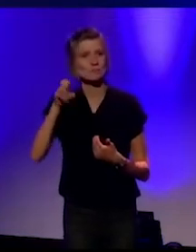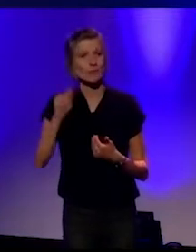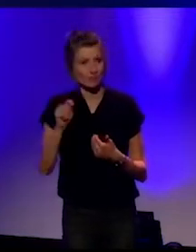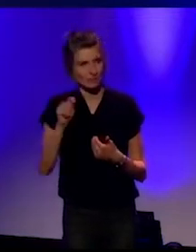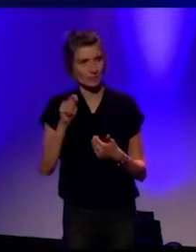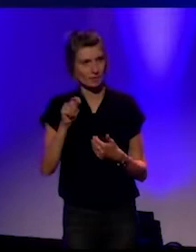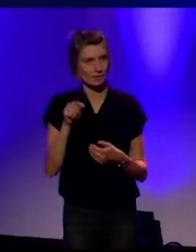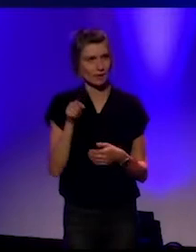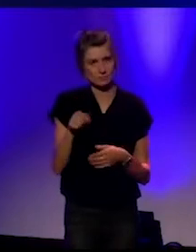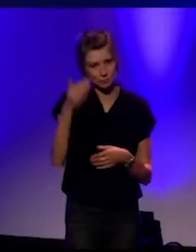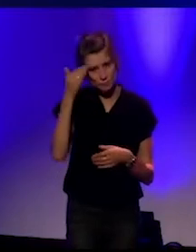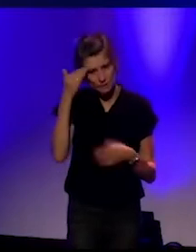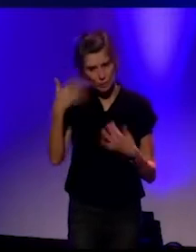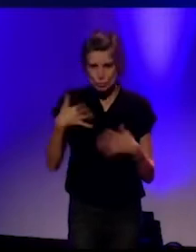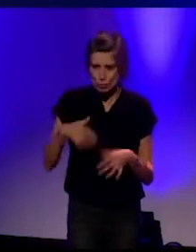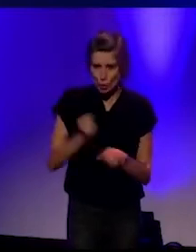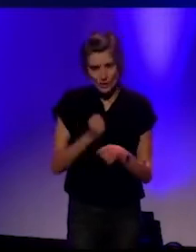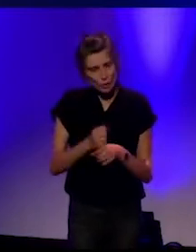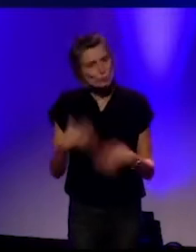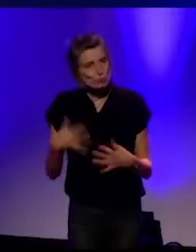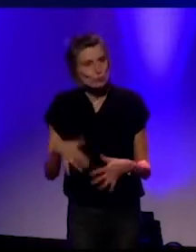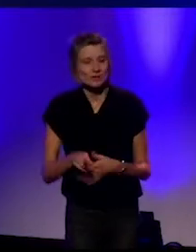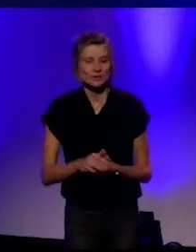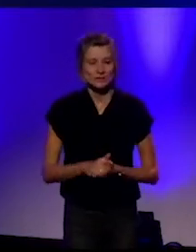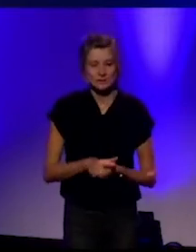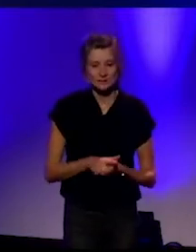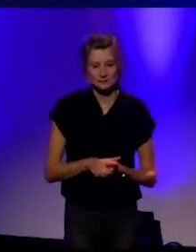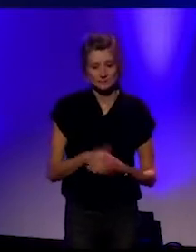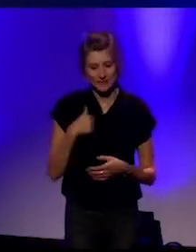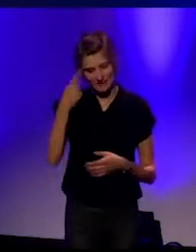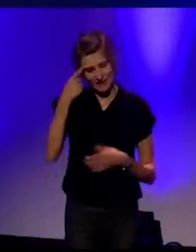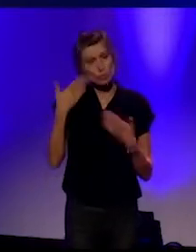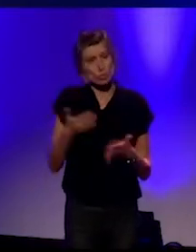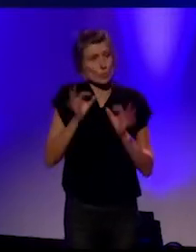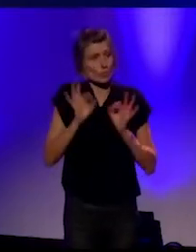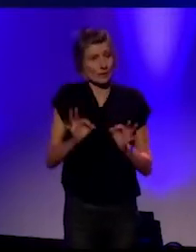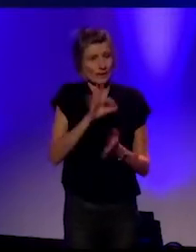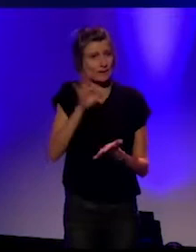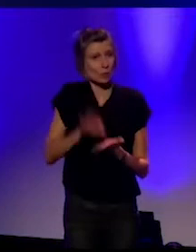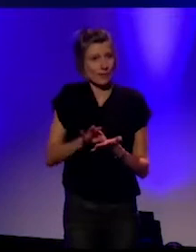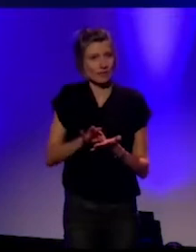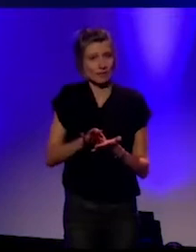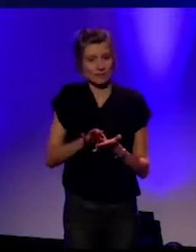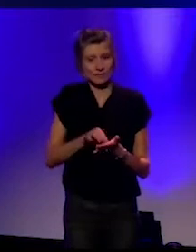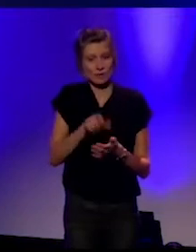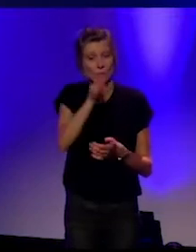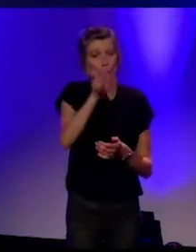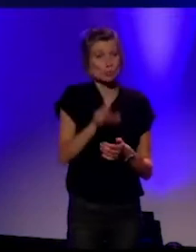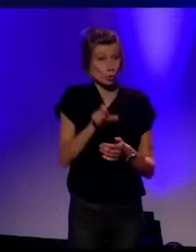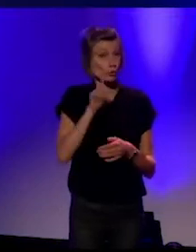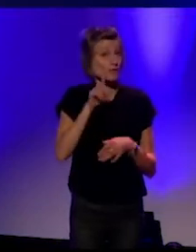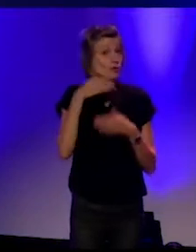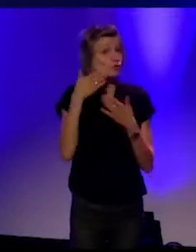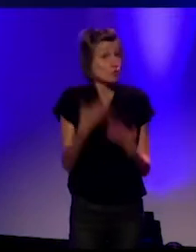stapt. En ik vind dat dit de perfecte gelegenheid is om de man die nu nog in die schoenen staat,